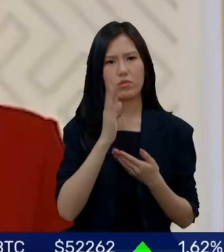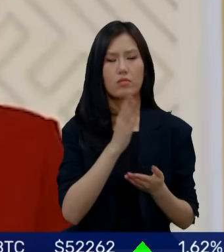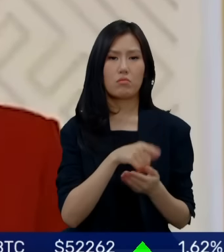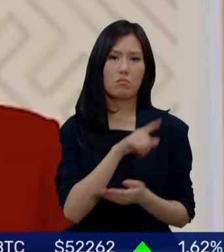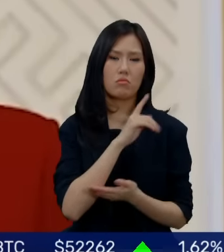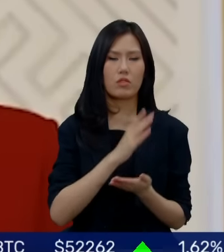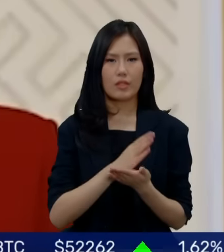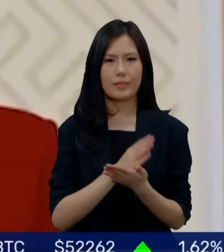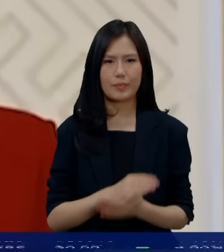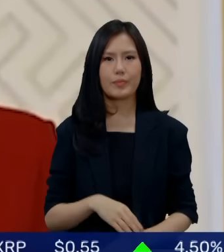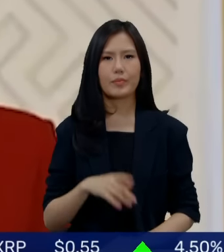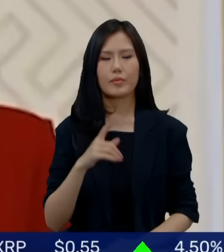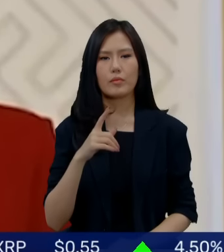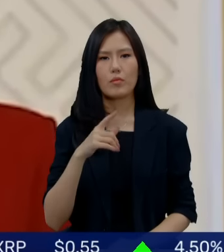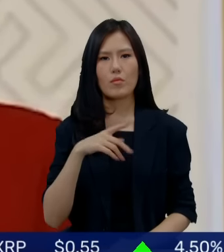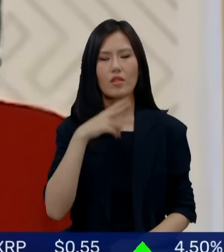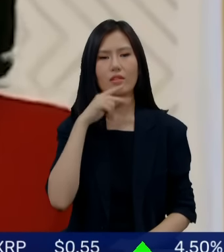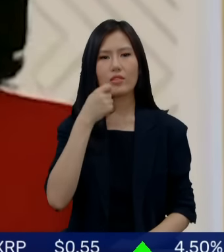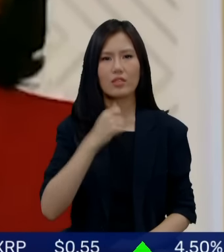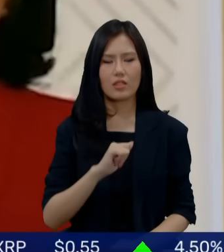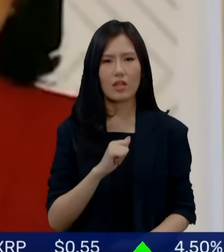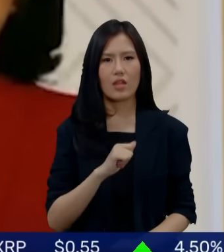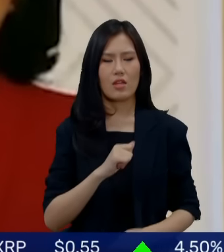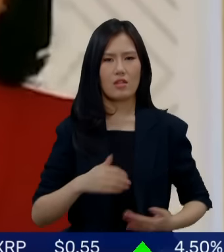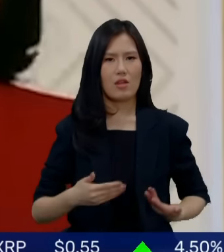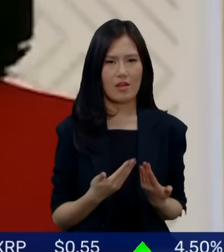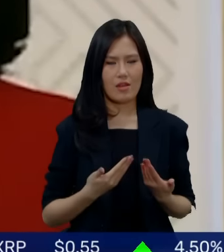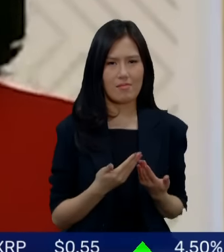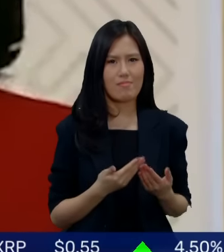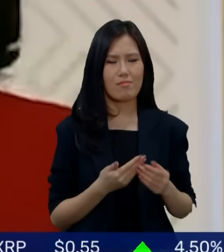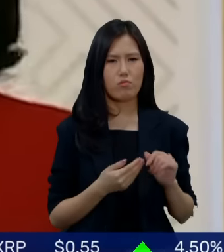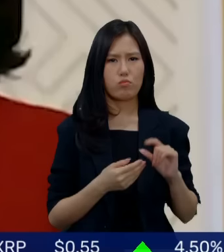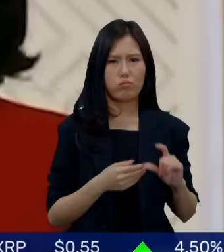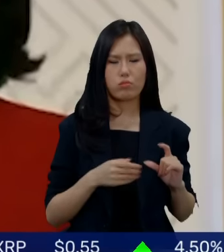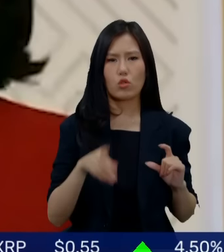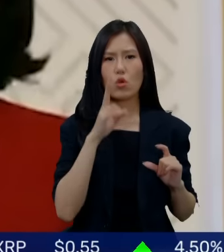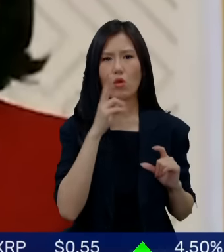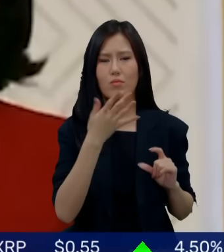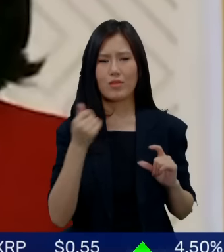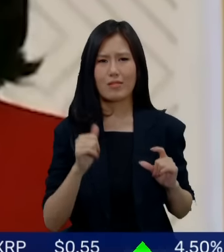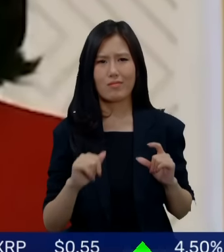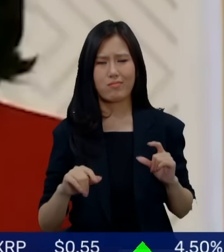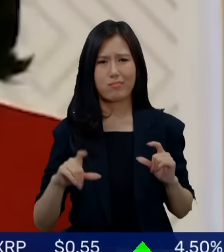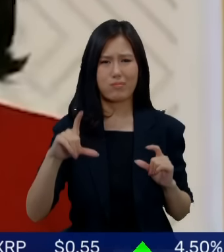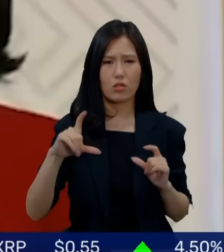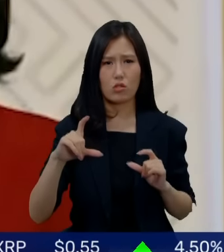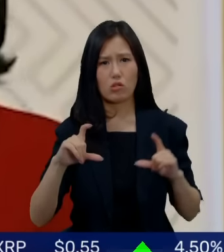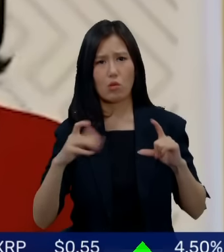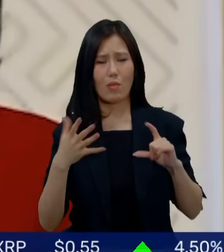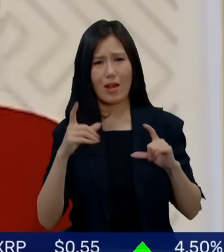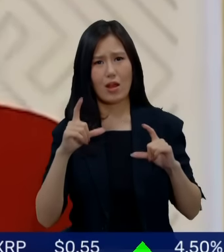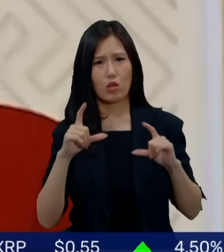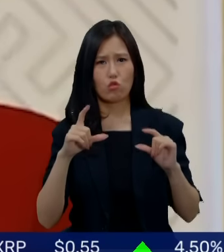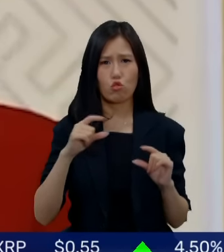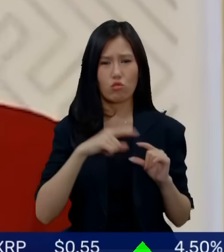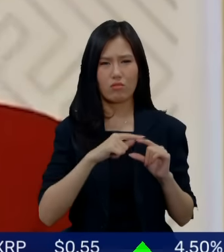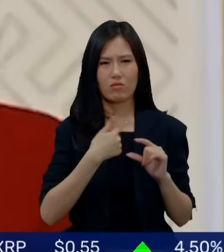өсөлт амжиргааны одоо үнийн өсөлтийг өртгийн өсөлтийг бол давхгүй байгаа учраас иргэд 10 буюу зээл